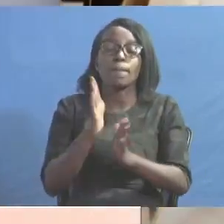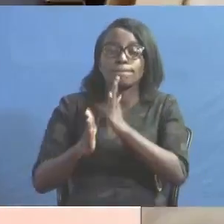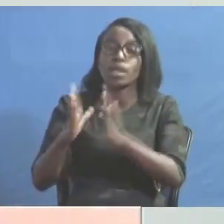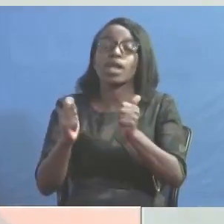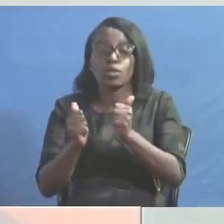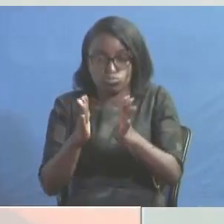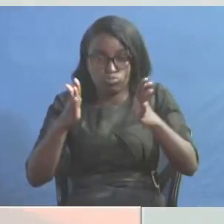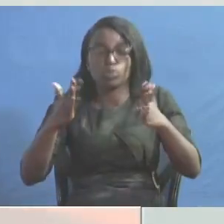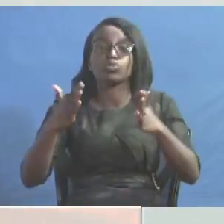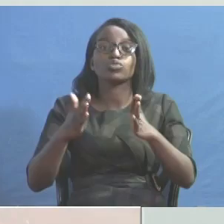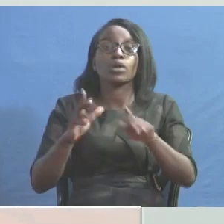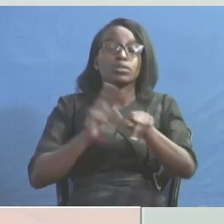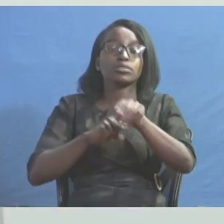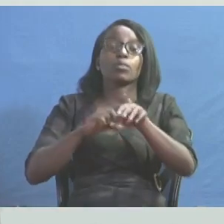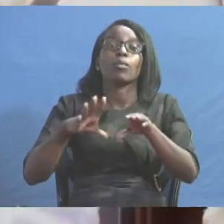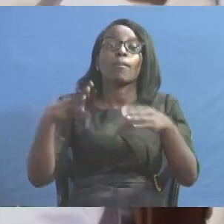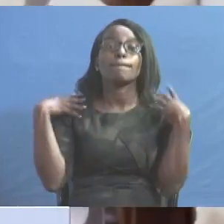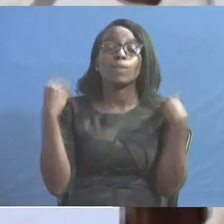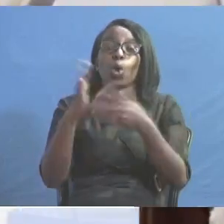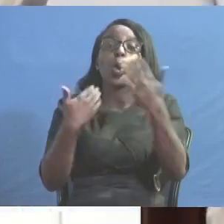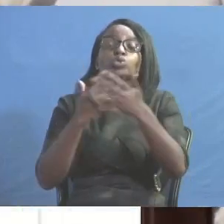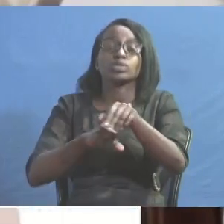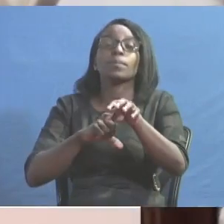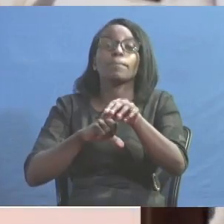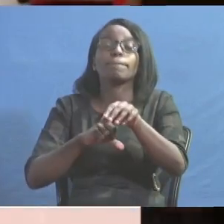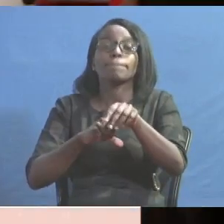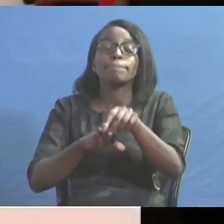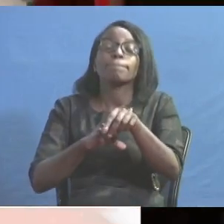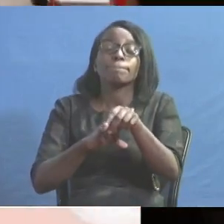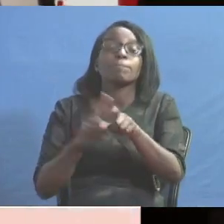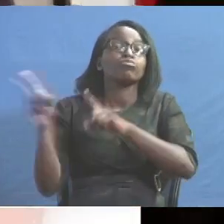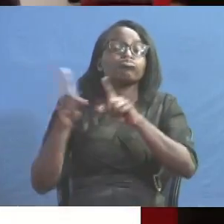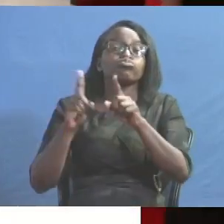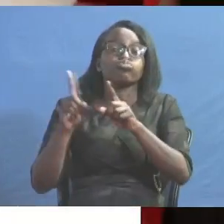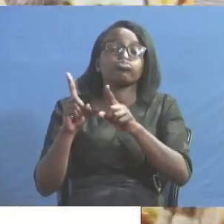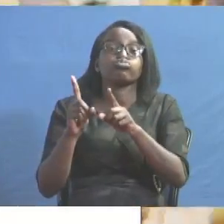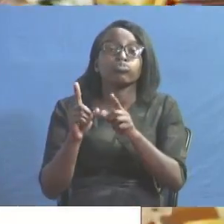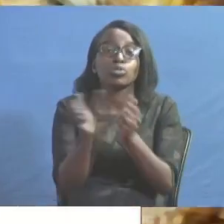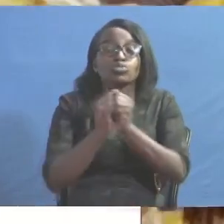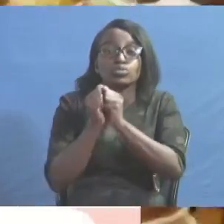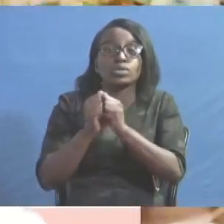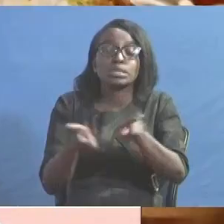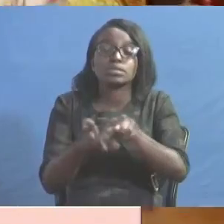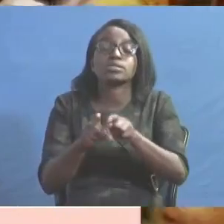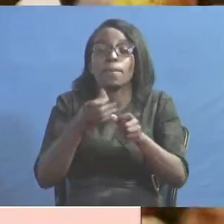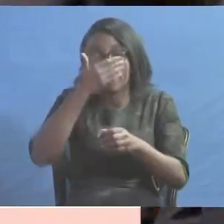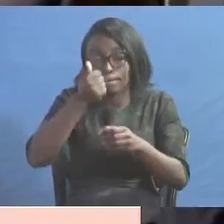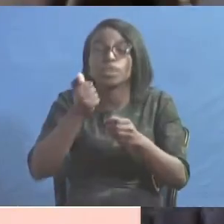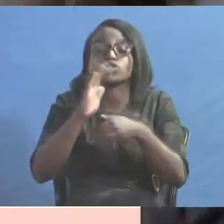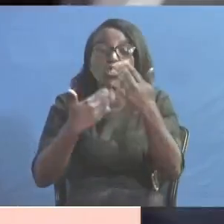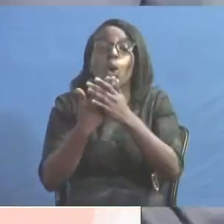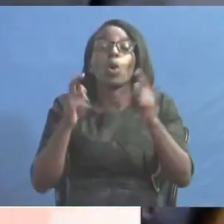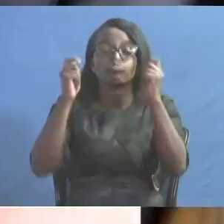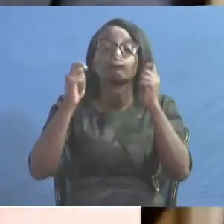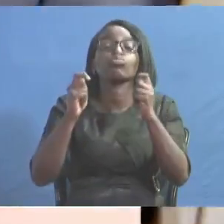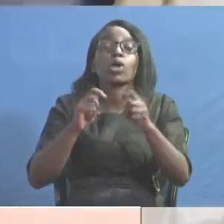humo, Fr. Gesa. Miongoni mwa ajenda zingine za ziara hiyo ni pamoja na uboreshwaji wa kidiplomasia baina ya mataifa